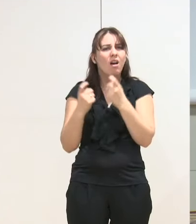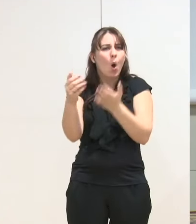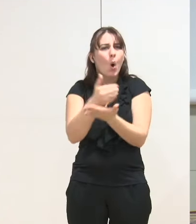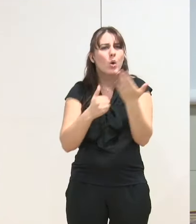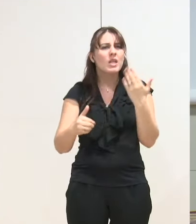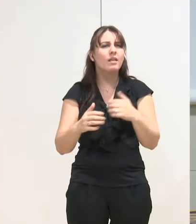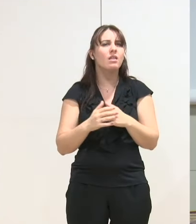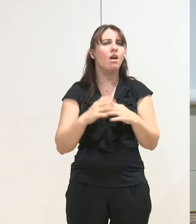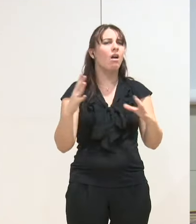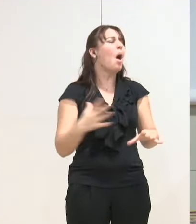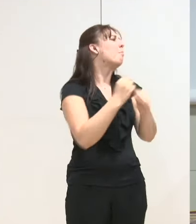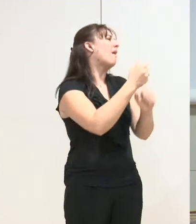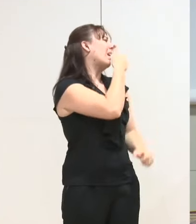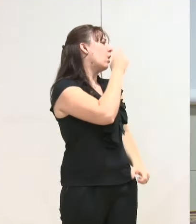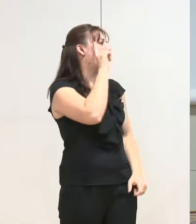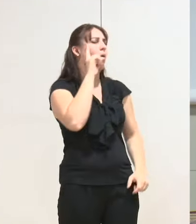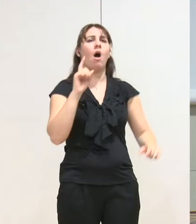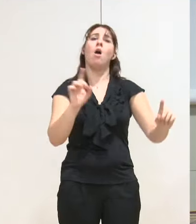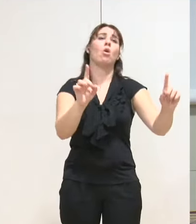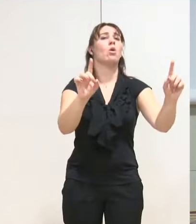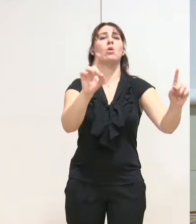fiscal de minutes pourquoi elle va fa rir